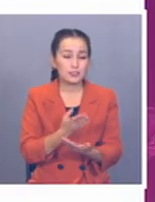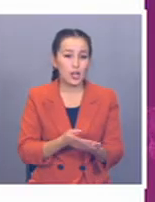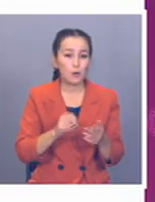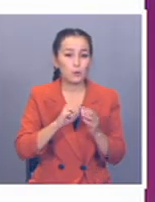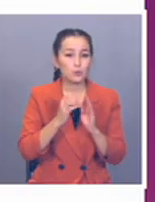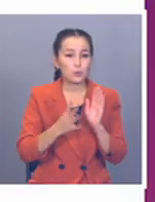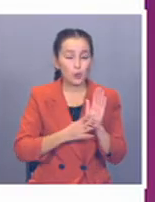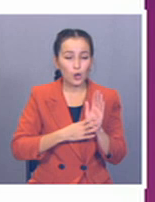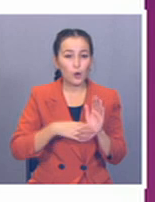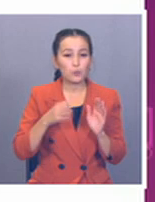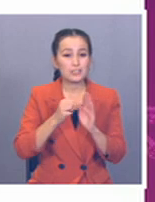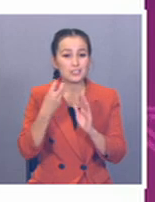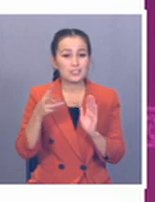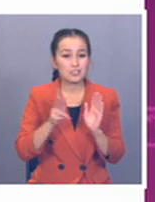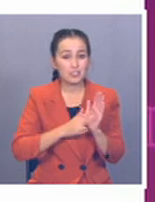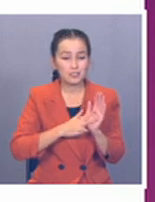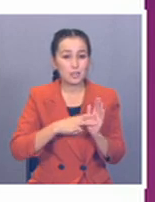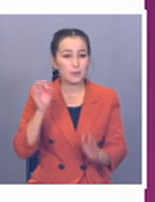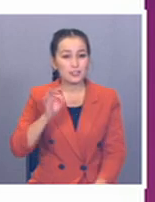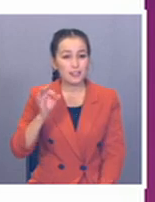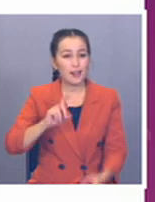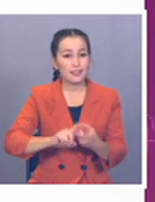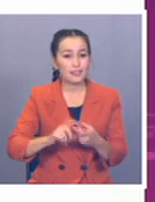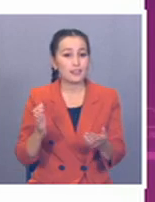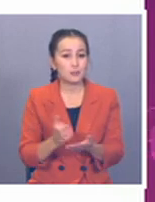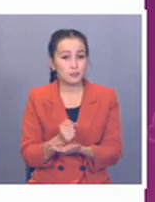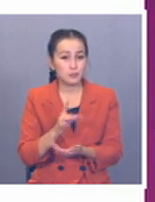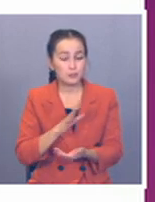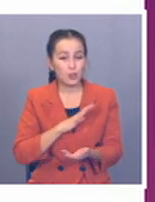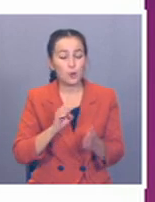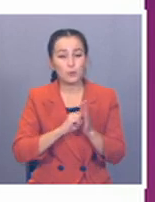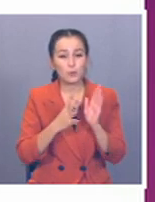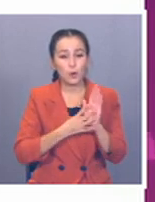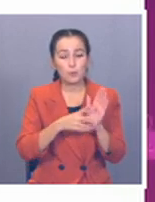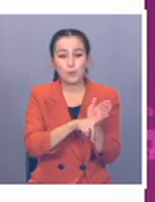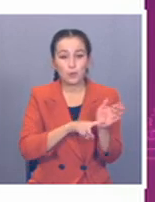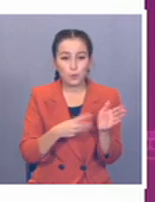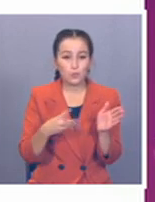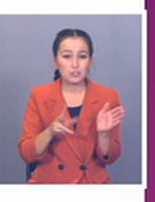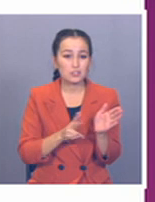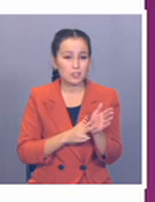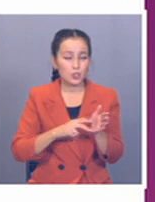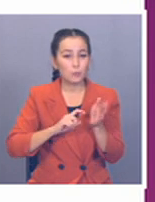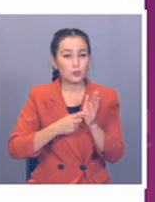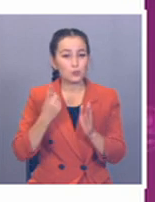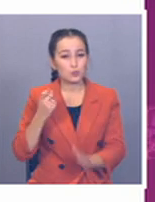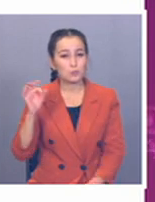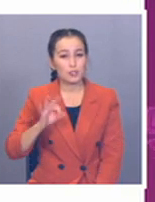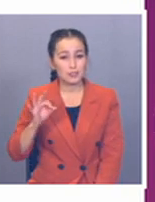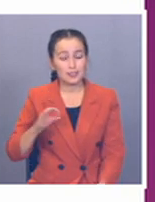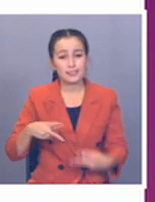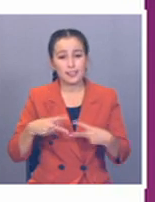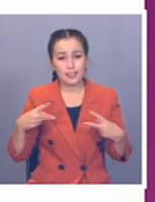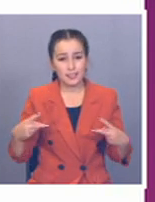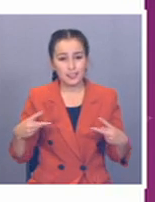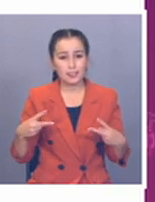19-дің 38-ге проценттік қатынасын табу үшін 19 бөлінген 38 көбейтілген 100%. Сәйкес есептеулерді